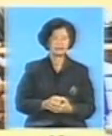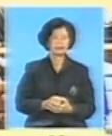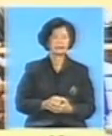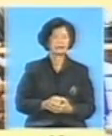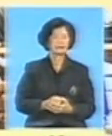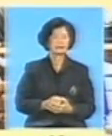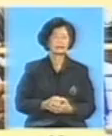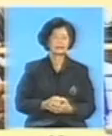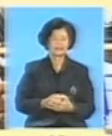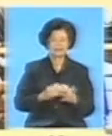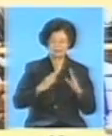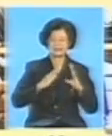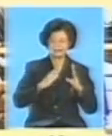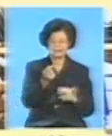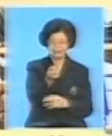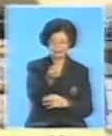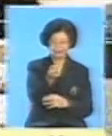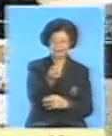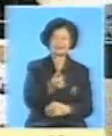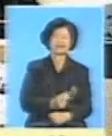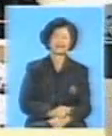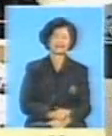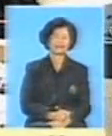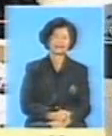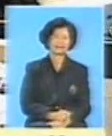เดี๋ยวขอพักเดี๋ยว